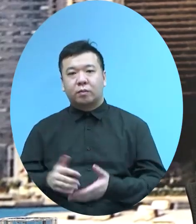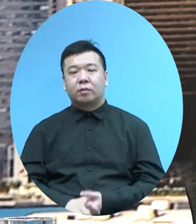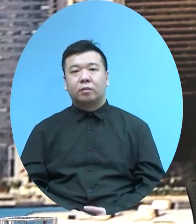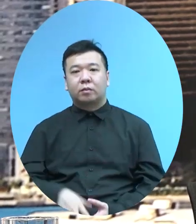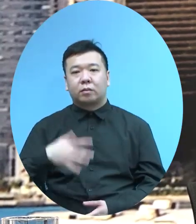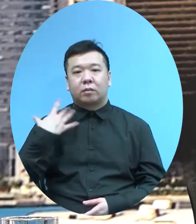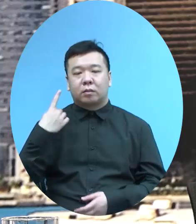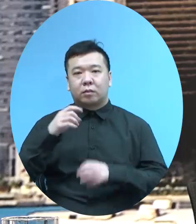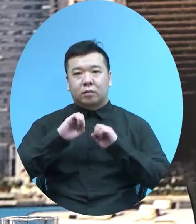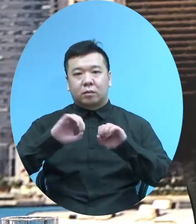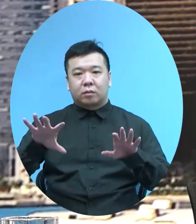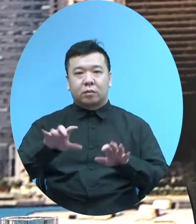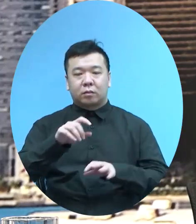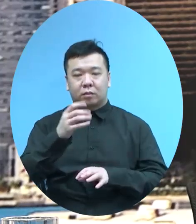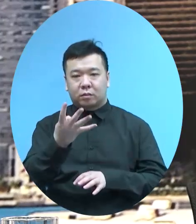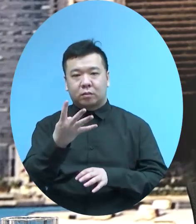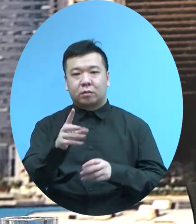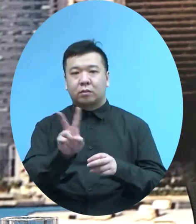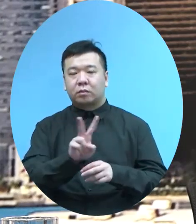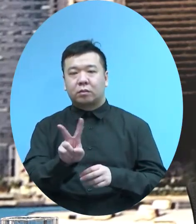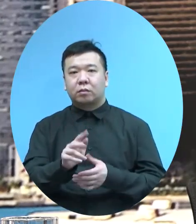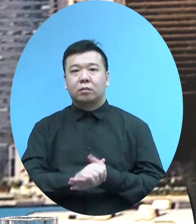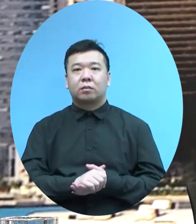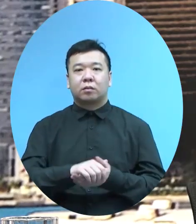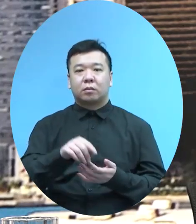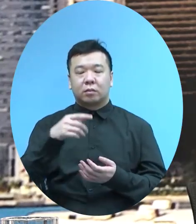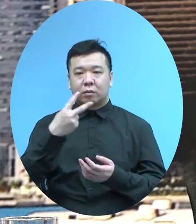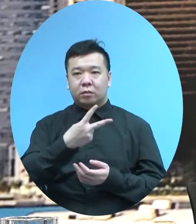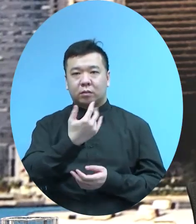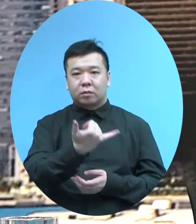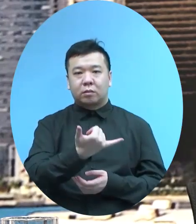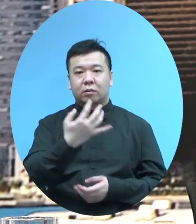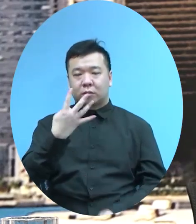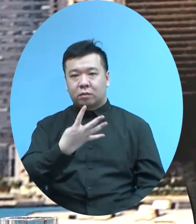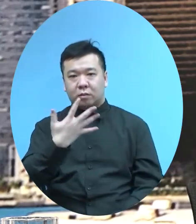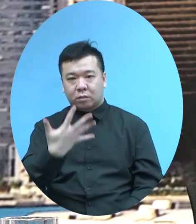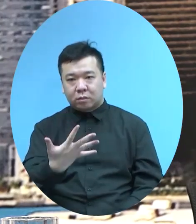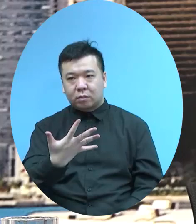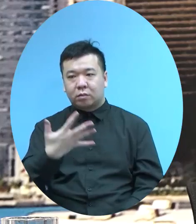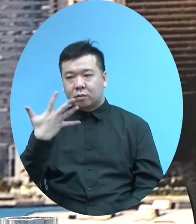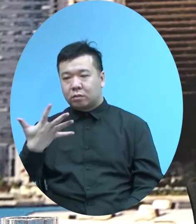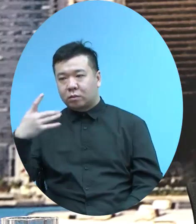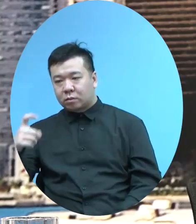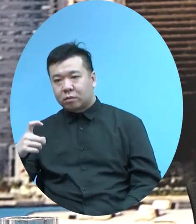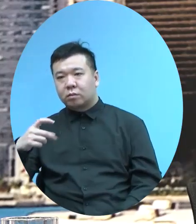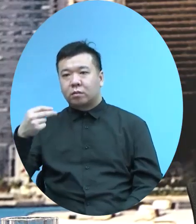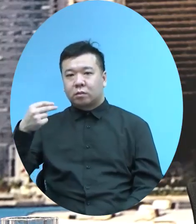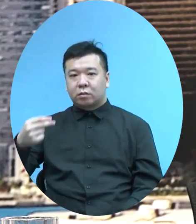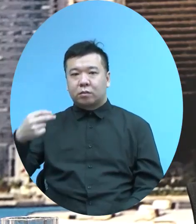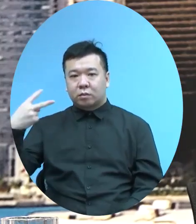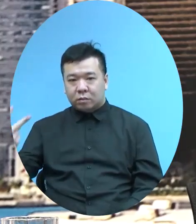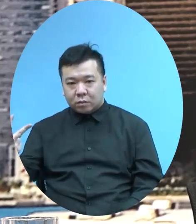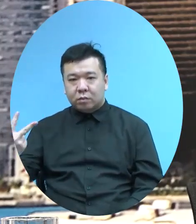哋琴日公布過嗰4位，咁樣分別咧就係26號、45號、59號同埋72號病